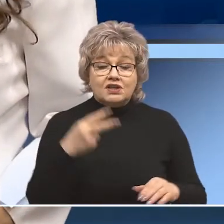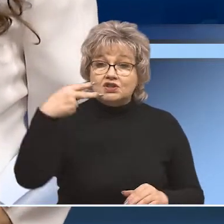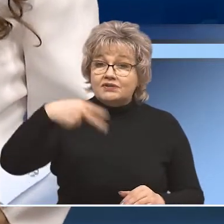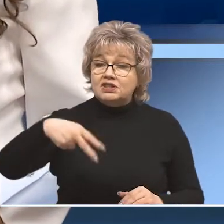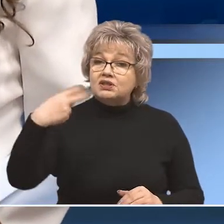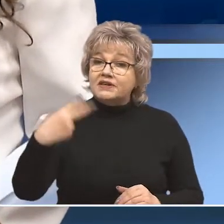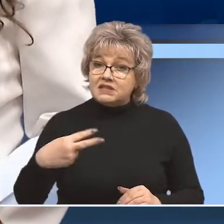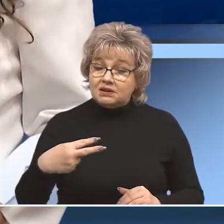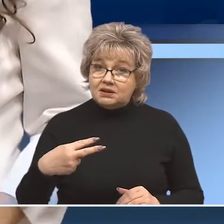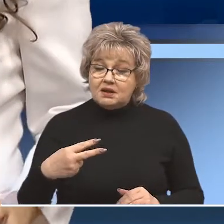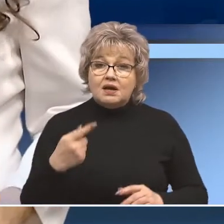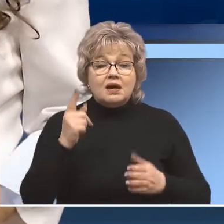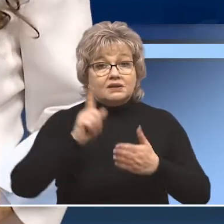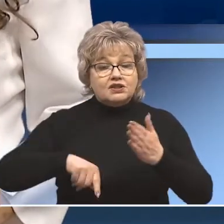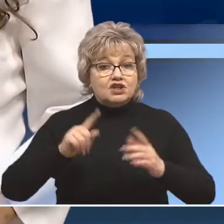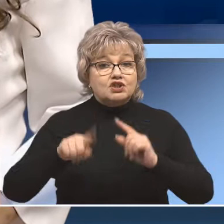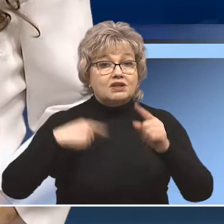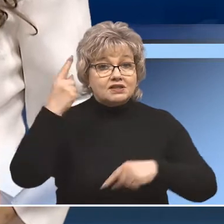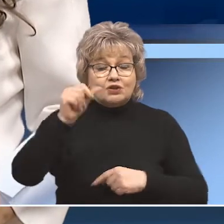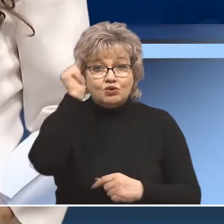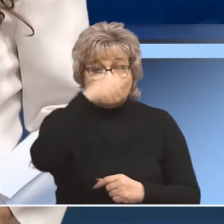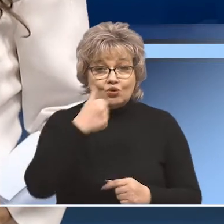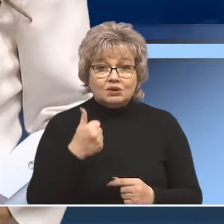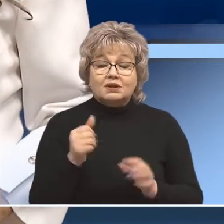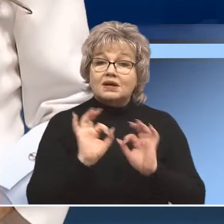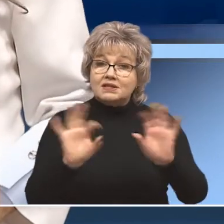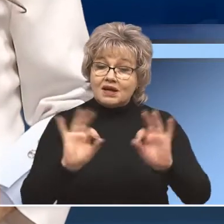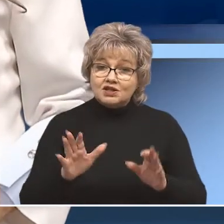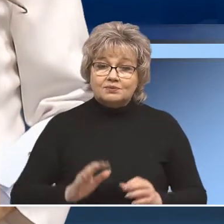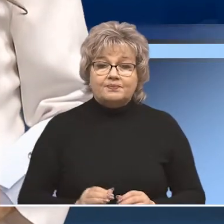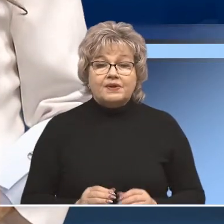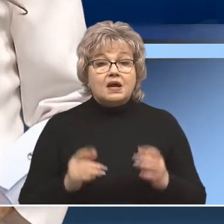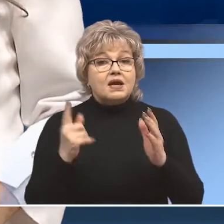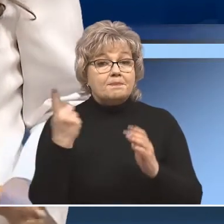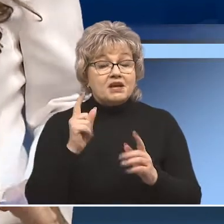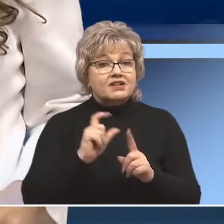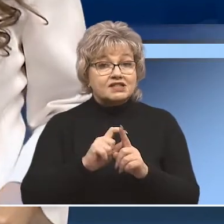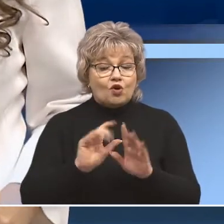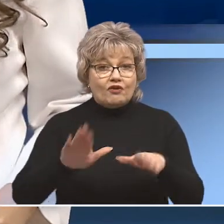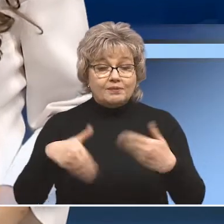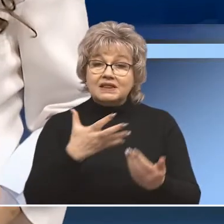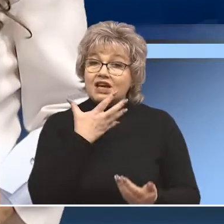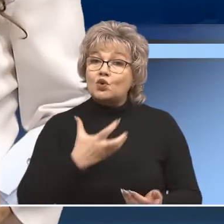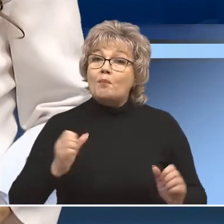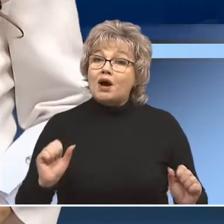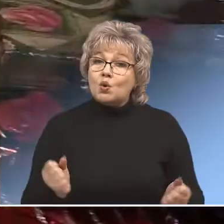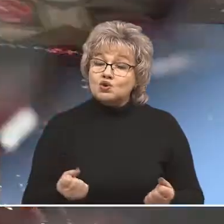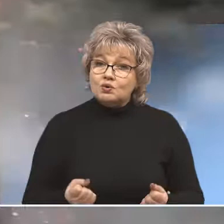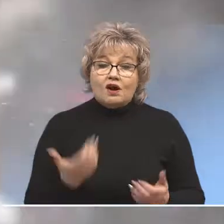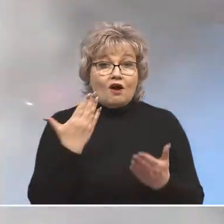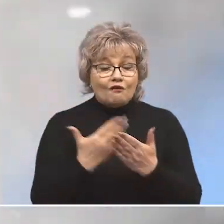уходящий 2020-й? И о надеждах на год наступающий. В материалах наших коллег. И первое слово Деду